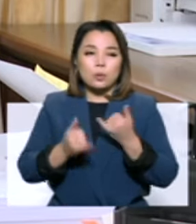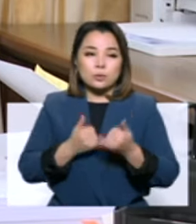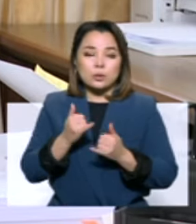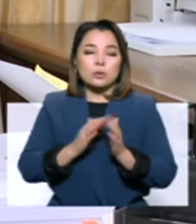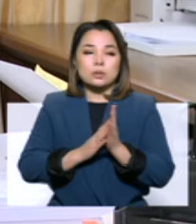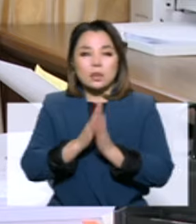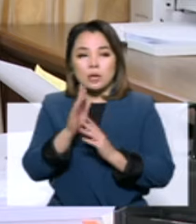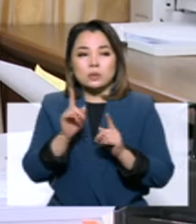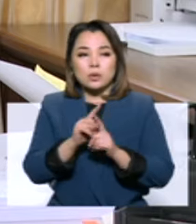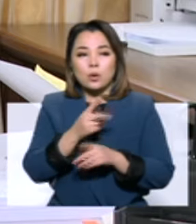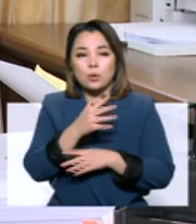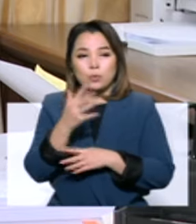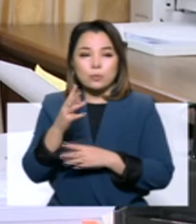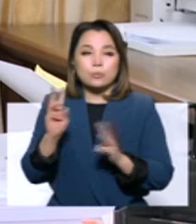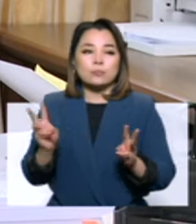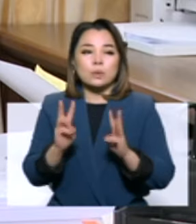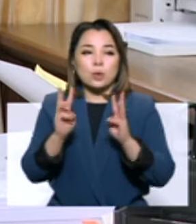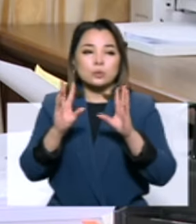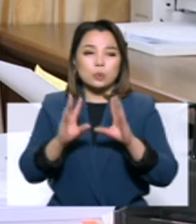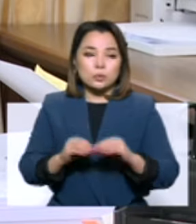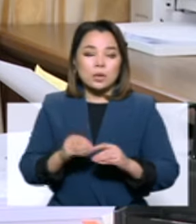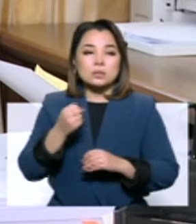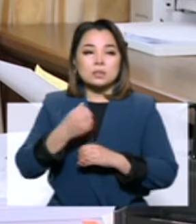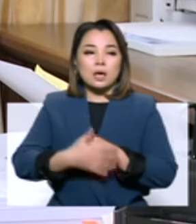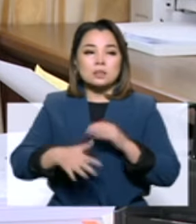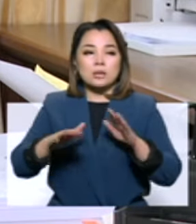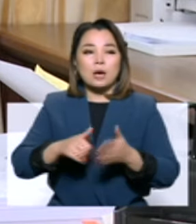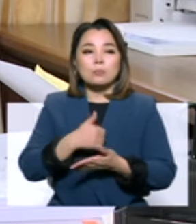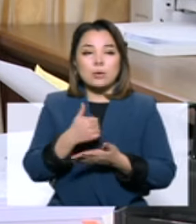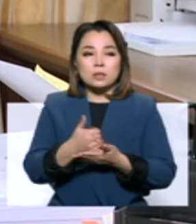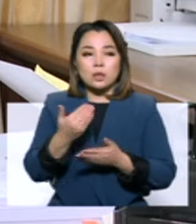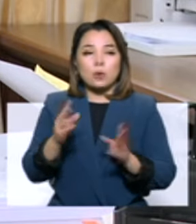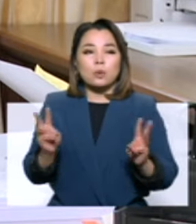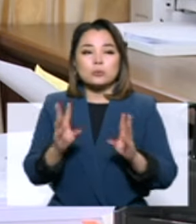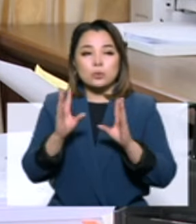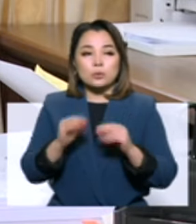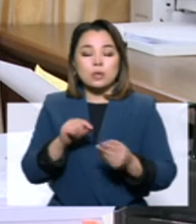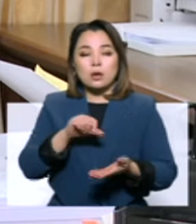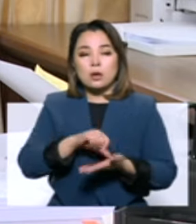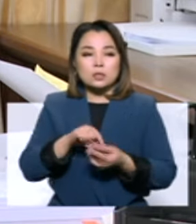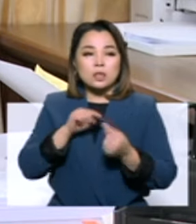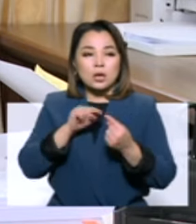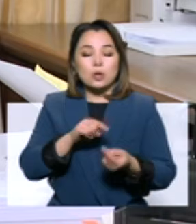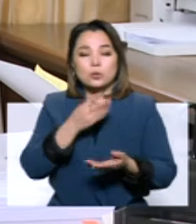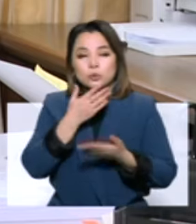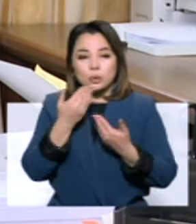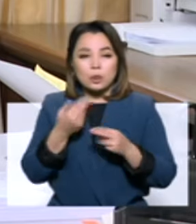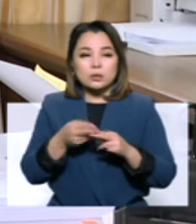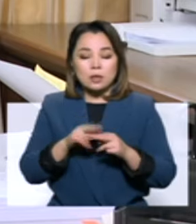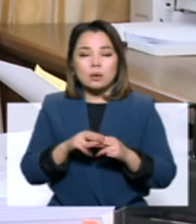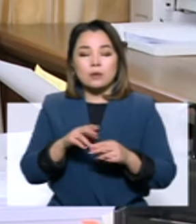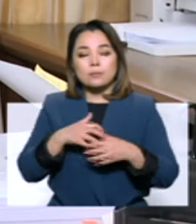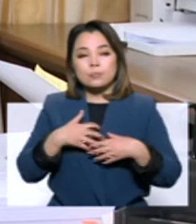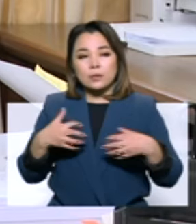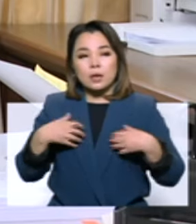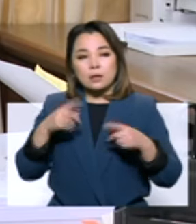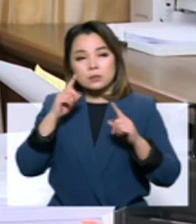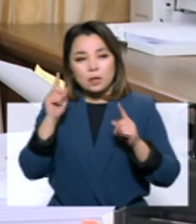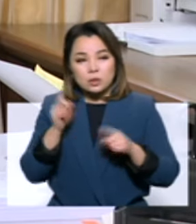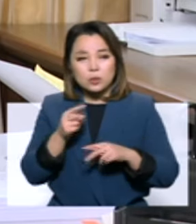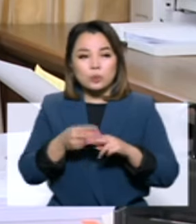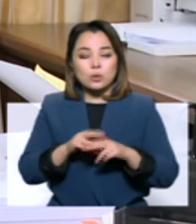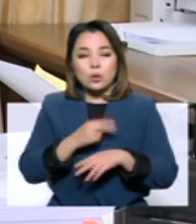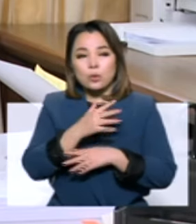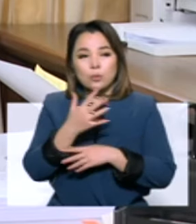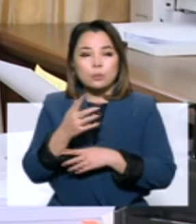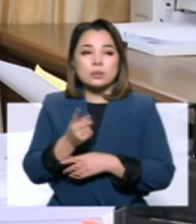инженері, орман өртін сөндіру станциясының басшысы, бірақ өрт сөндірушілерге қатысы жоқ бұның. Аңтанушы, орманшылық басшылығы,